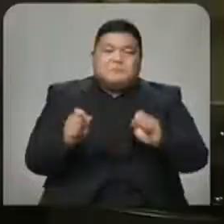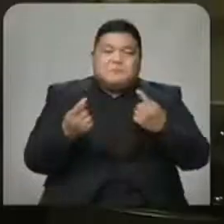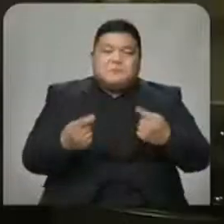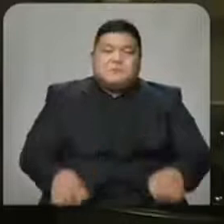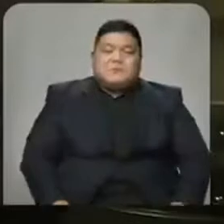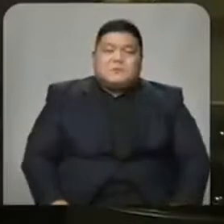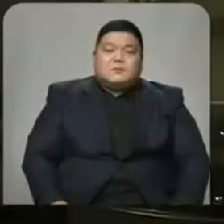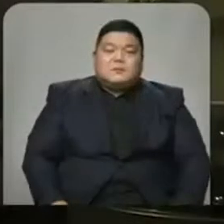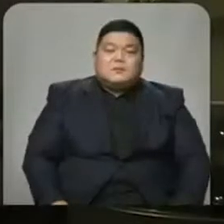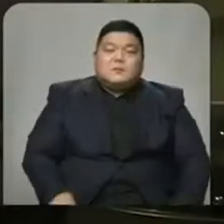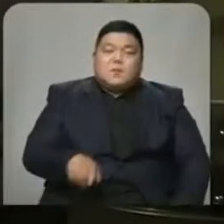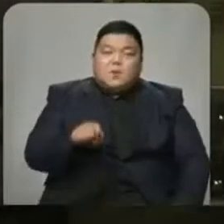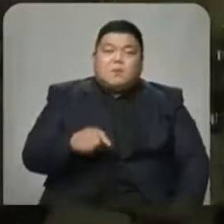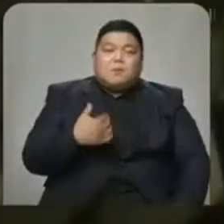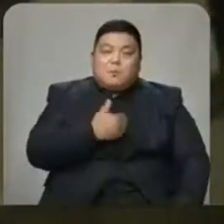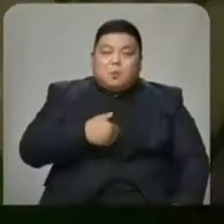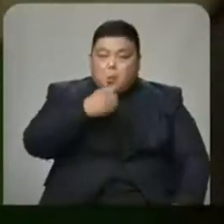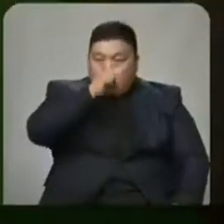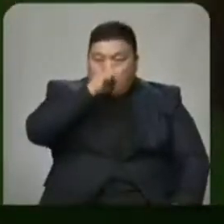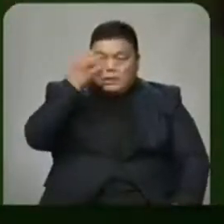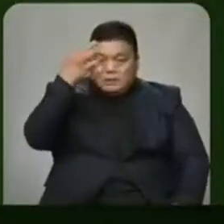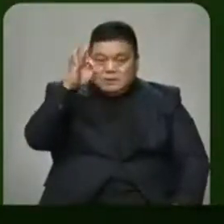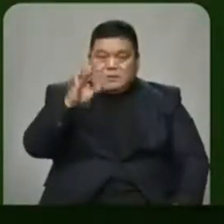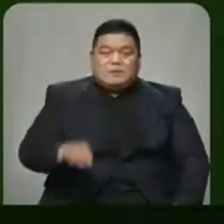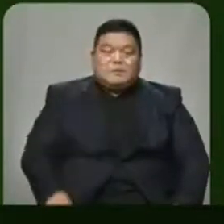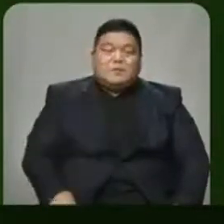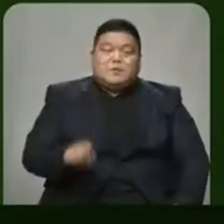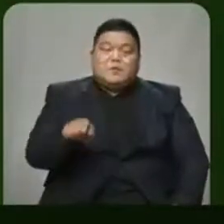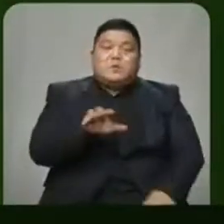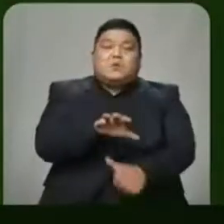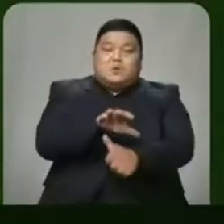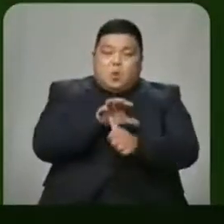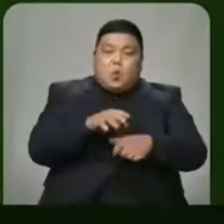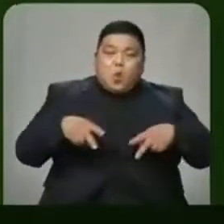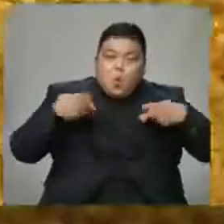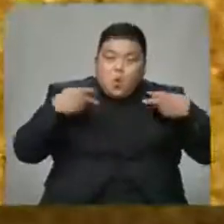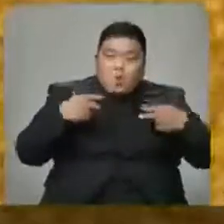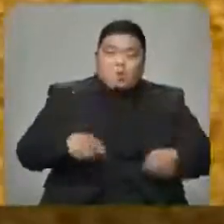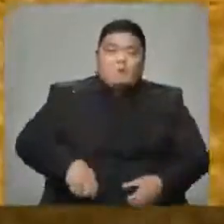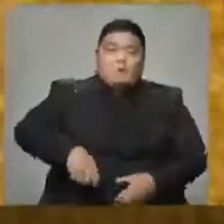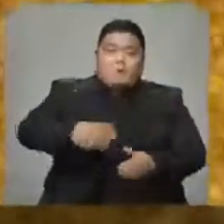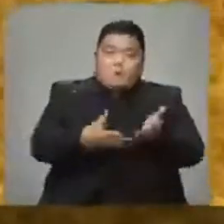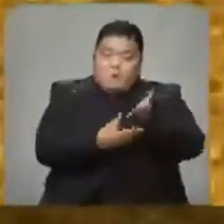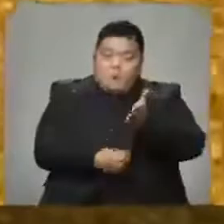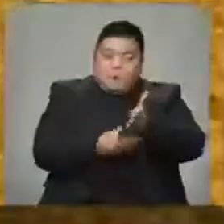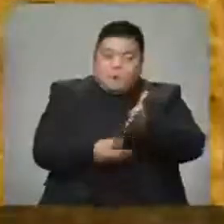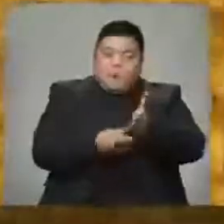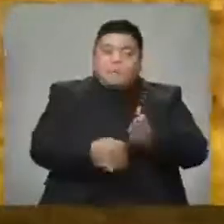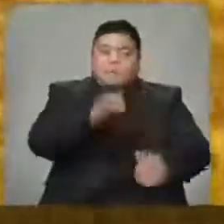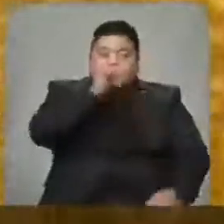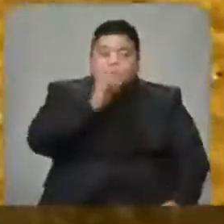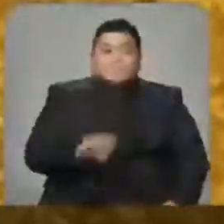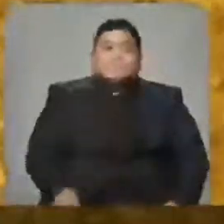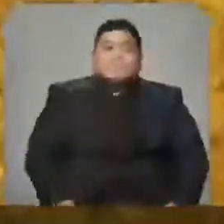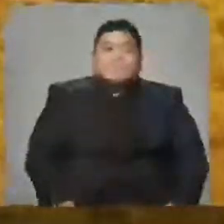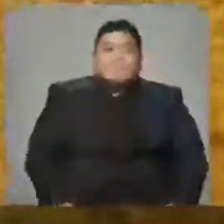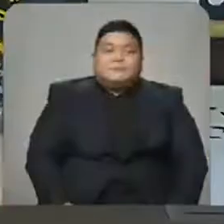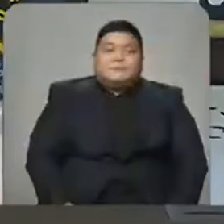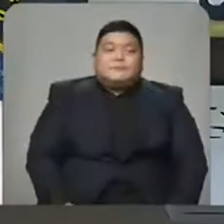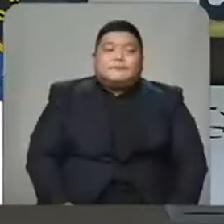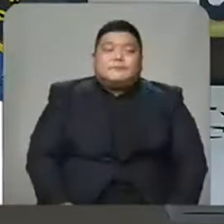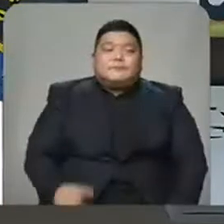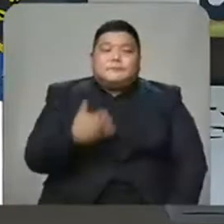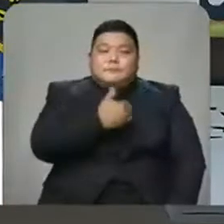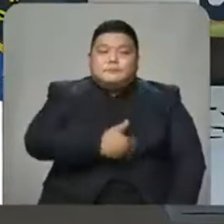인정받으면서 쓴 매미를 활용한 국수와 쳐 등 가공품 이 속속 등장하고 있으며 건강에 관심이